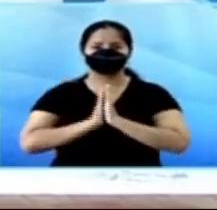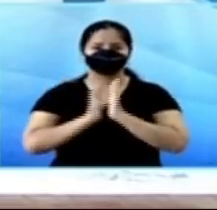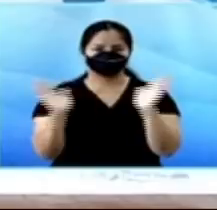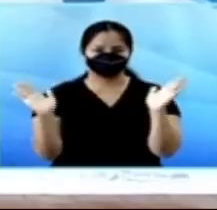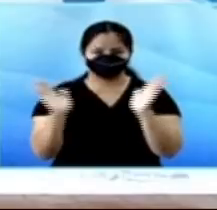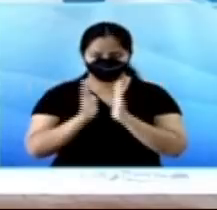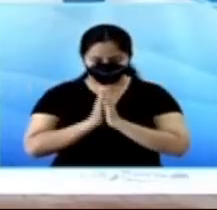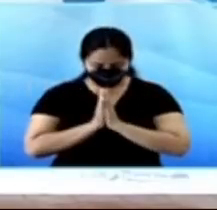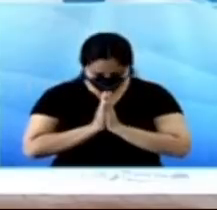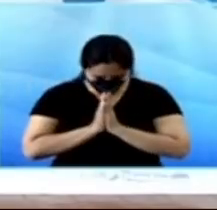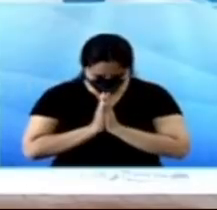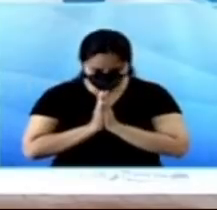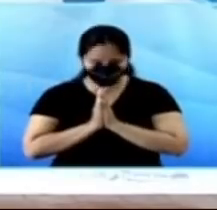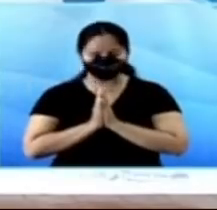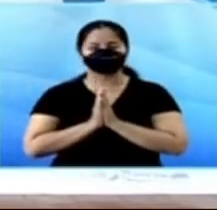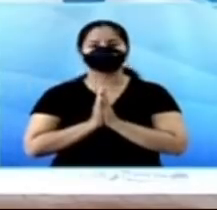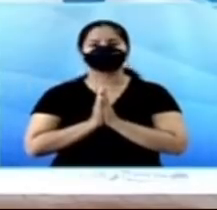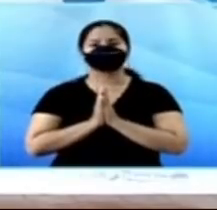ใ